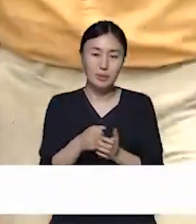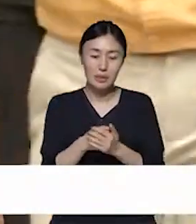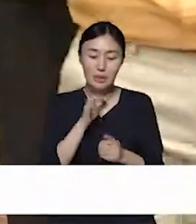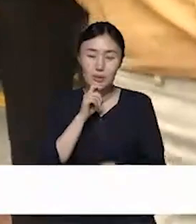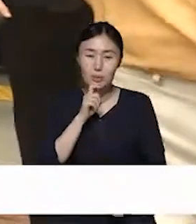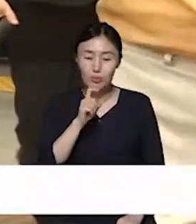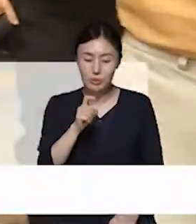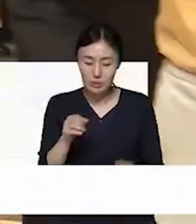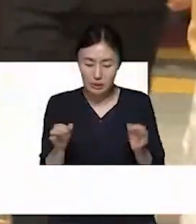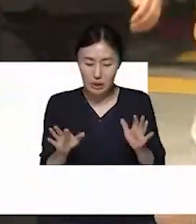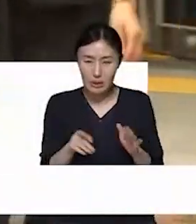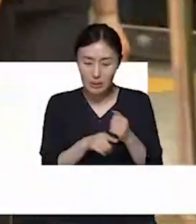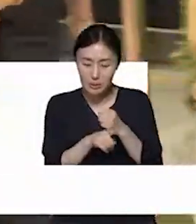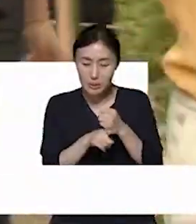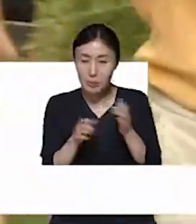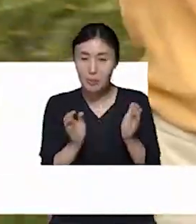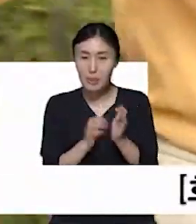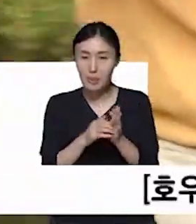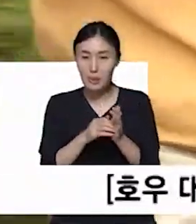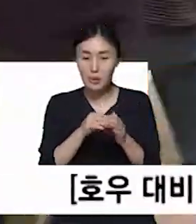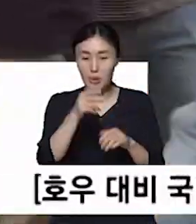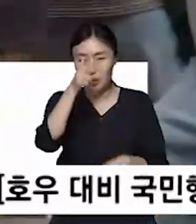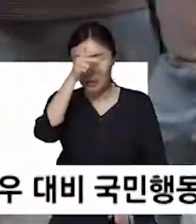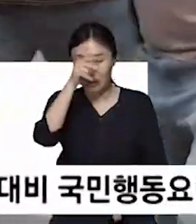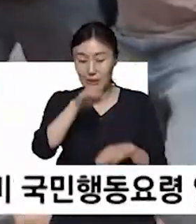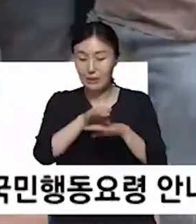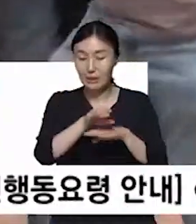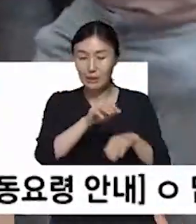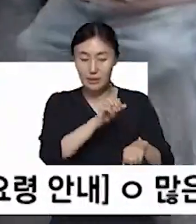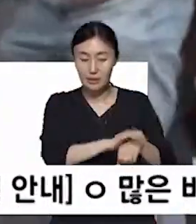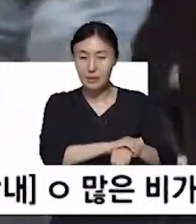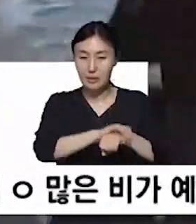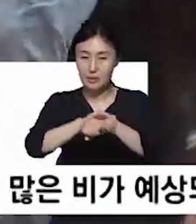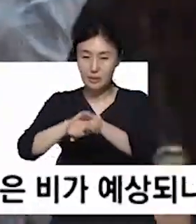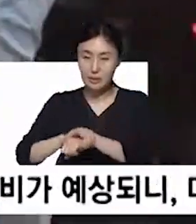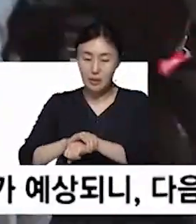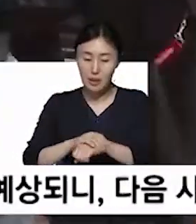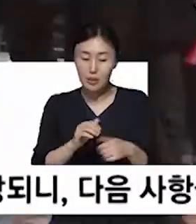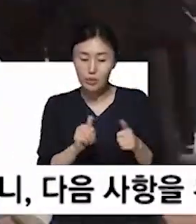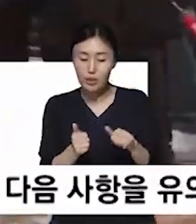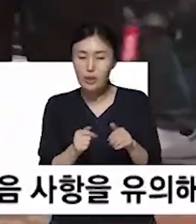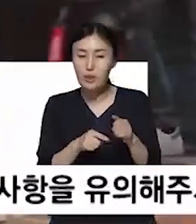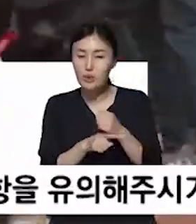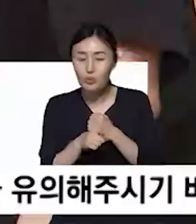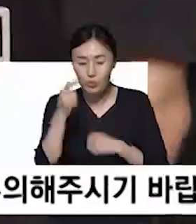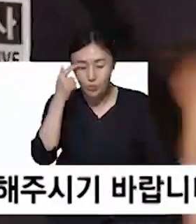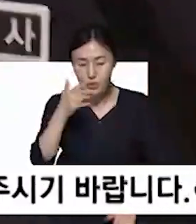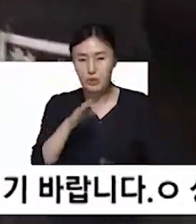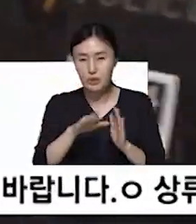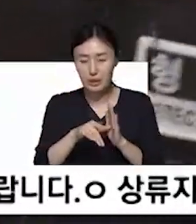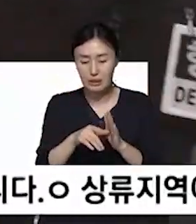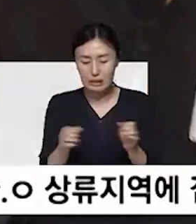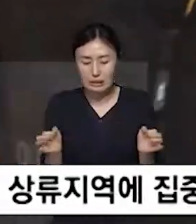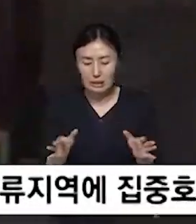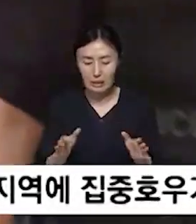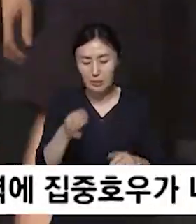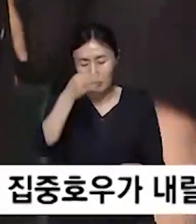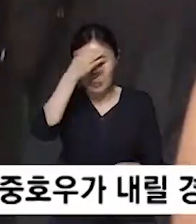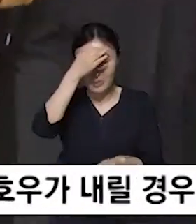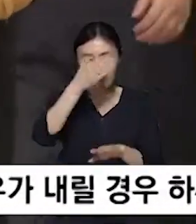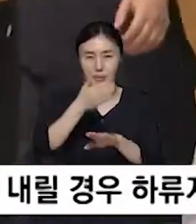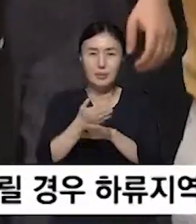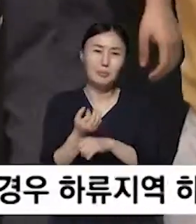심사를 마치고 경찰 호송차로 향한 A씨는 살해 이유와 심경을 묻는 취재진의 질문에 짧게